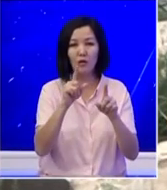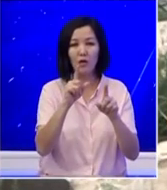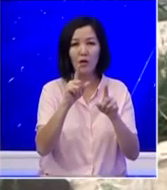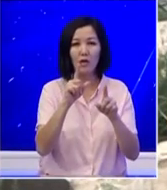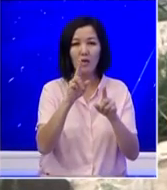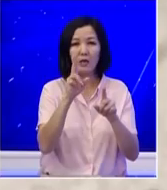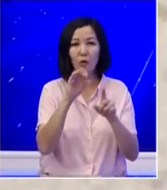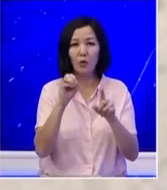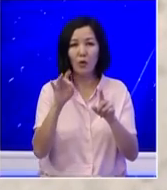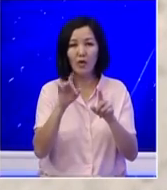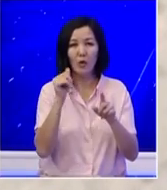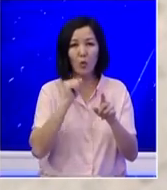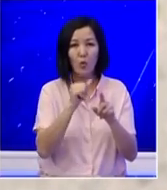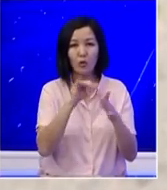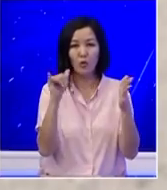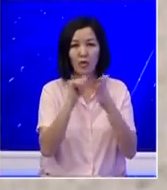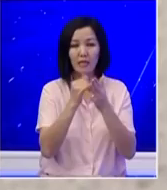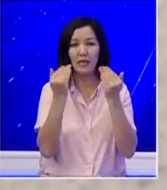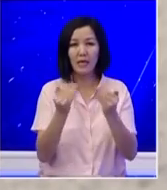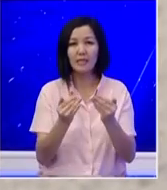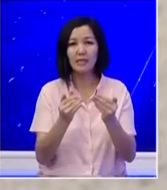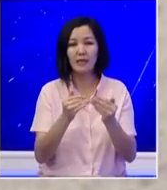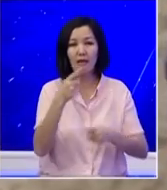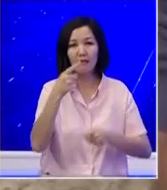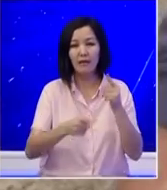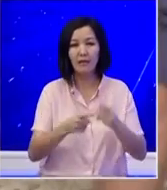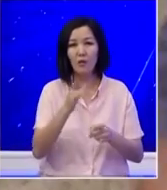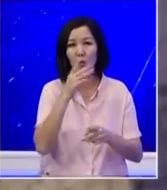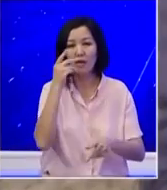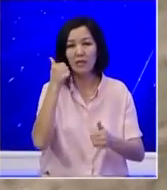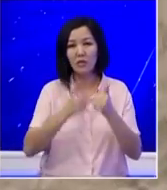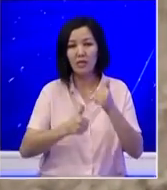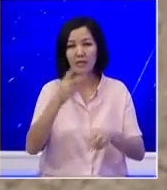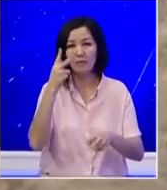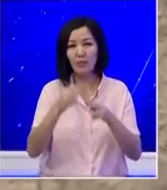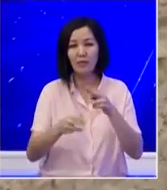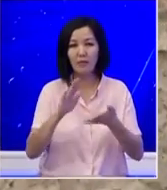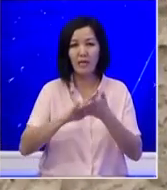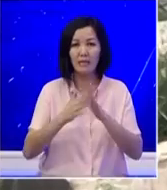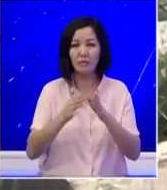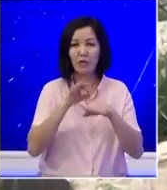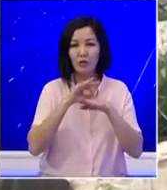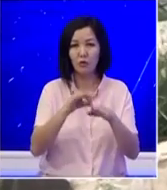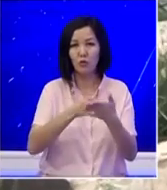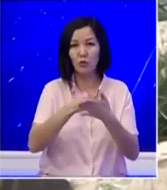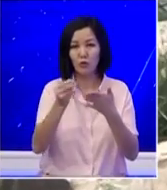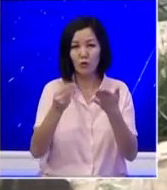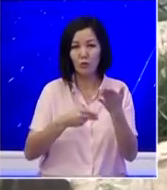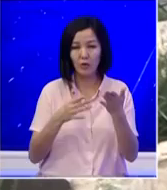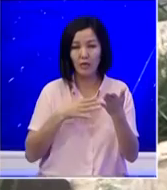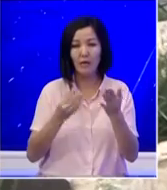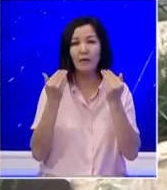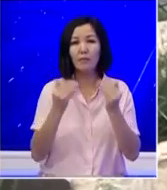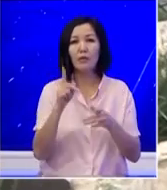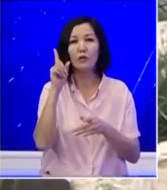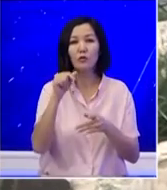орнаттық. Биылғы жылы жаңа қазіргі таңда тендерлер уақытысы бітіп, келісім шарттар қазір жүргізілуде. Биылғы жыл